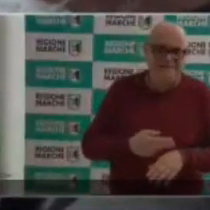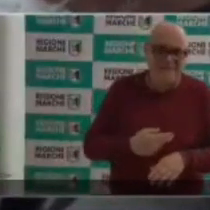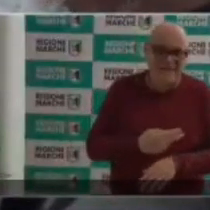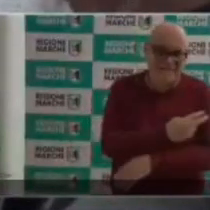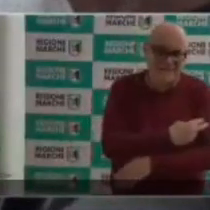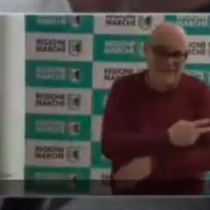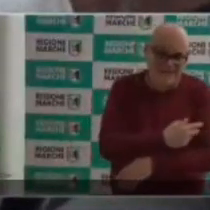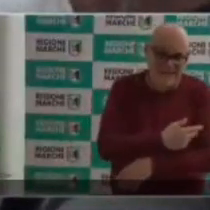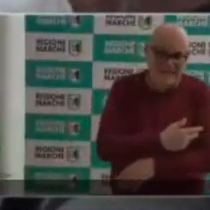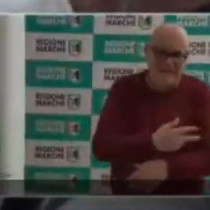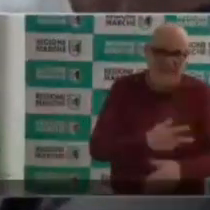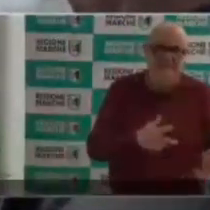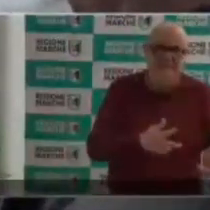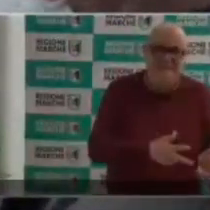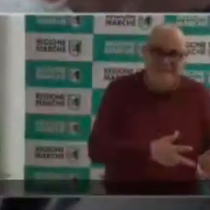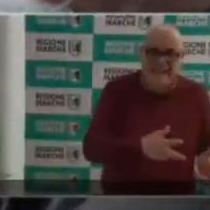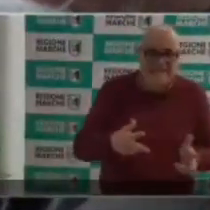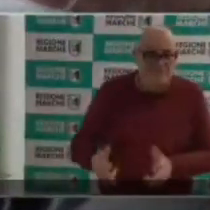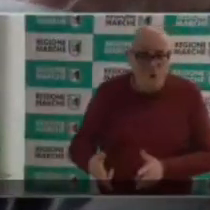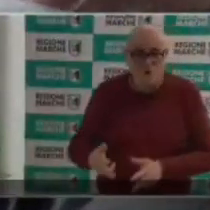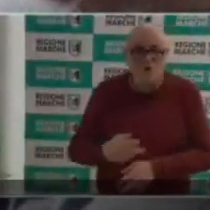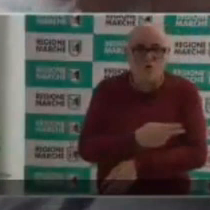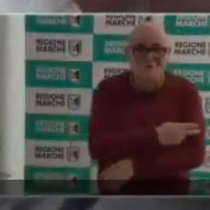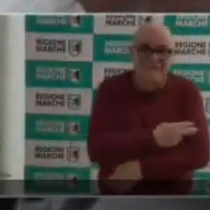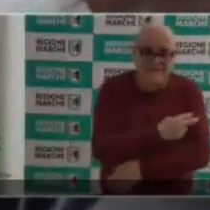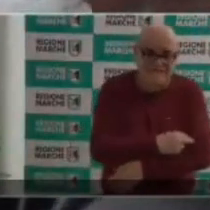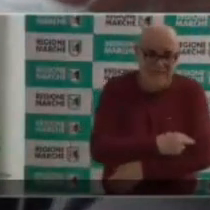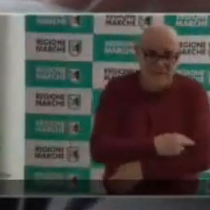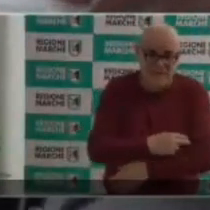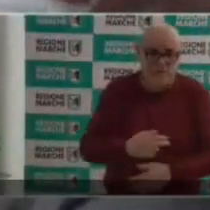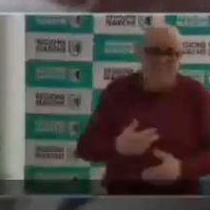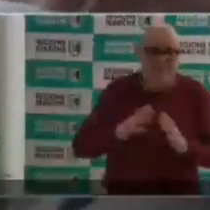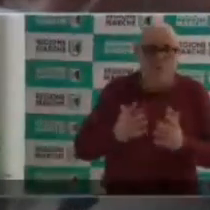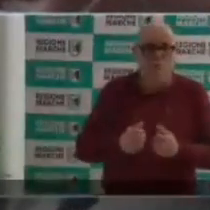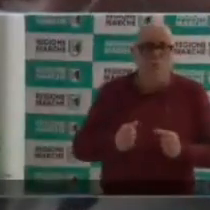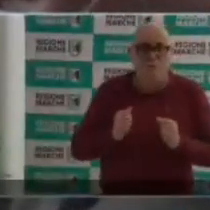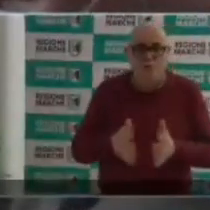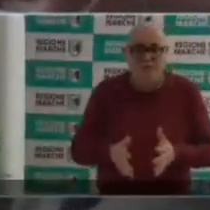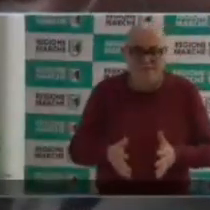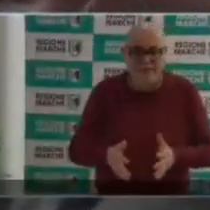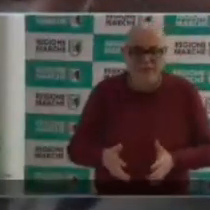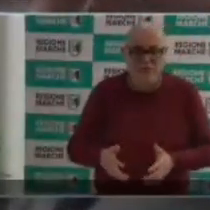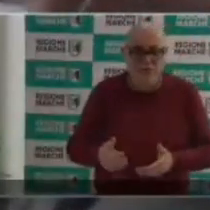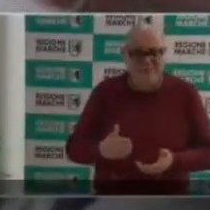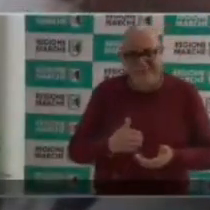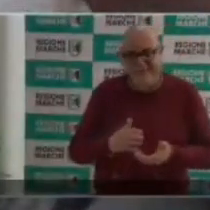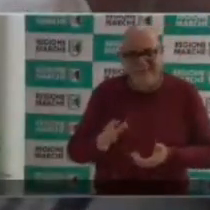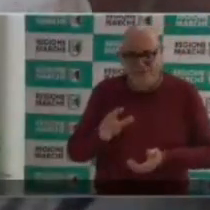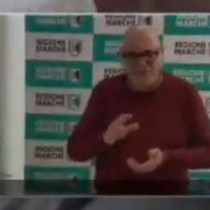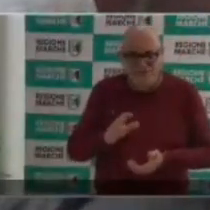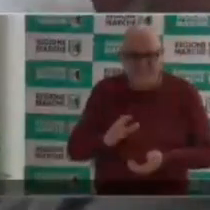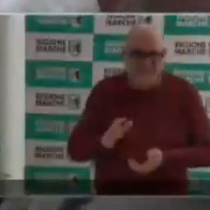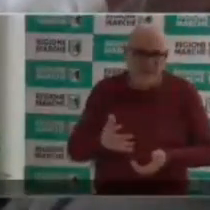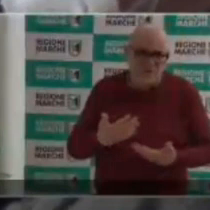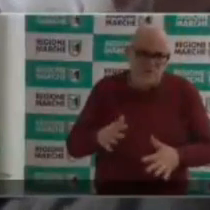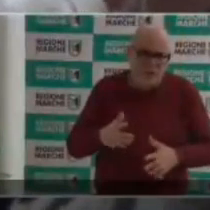del trasporto, perché il mondo del volontariato nella regione Marche è la protagonista nel mondo del trasporto